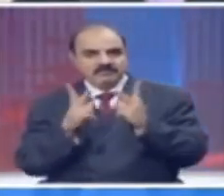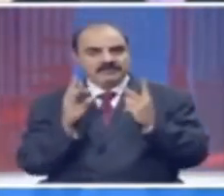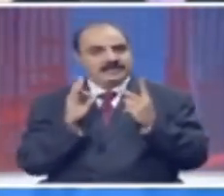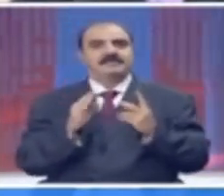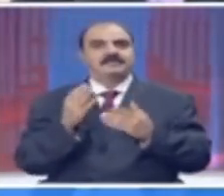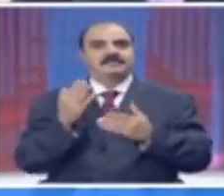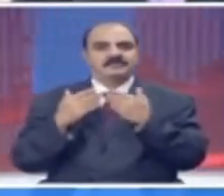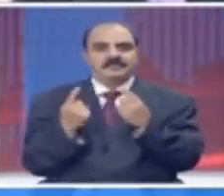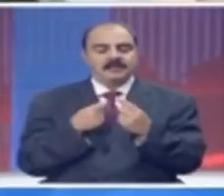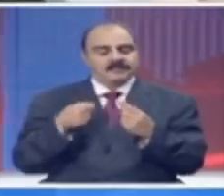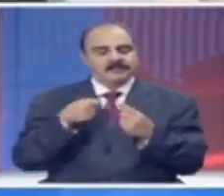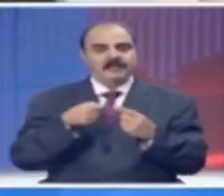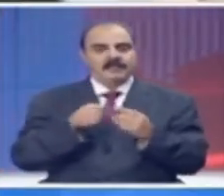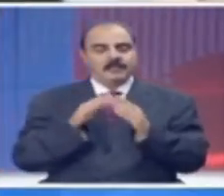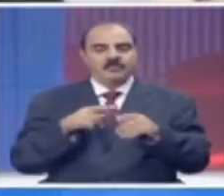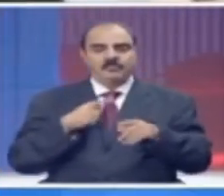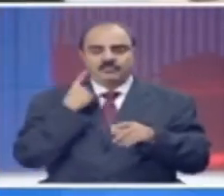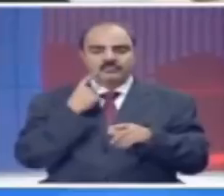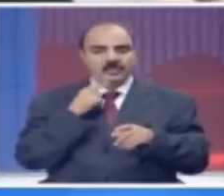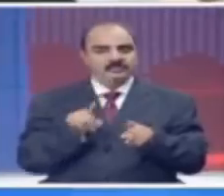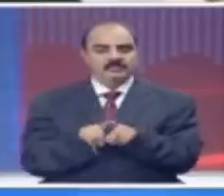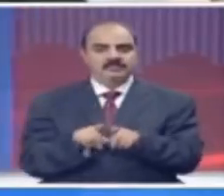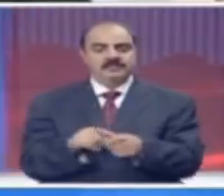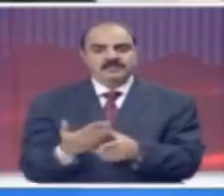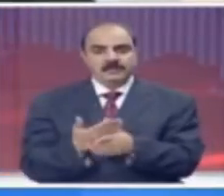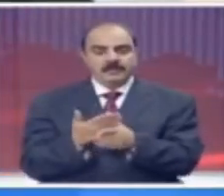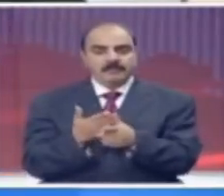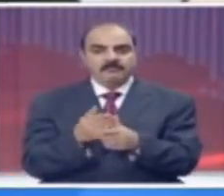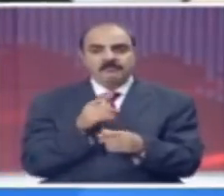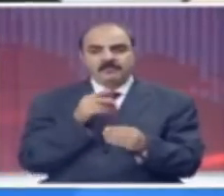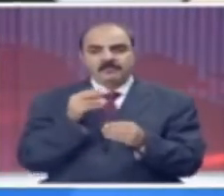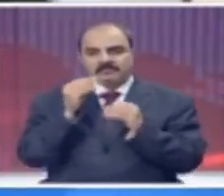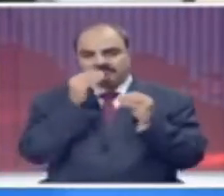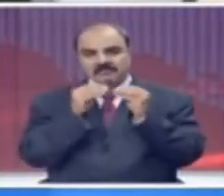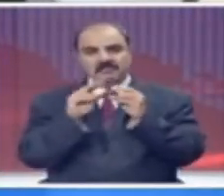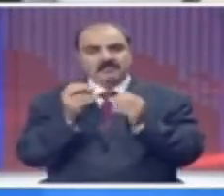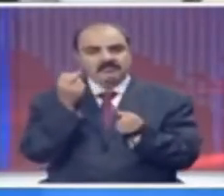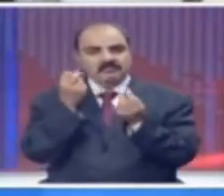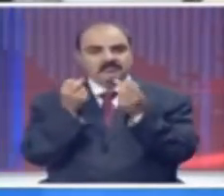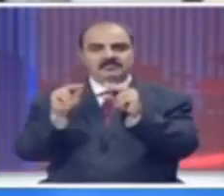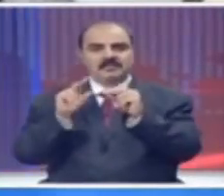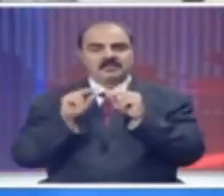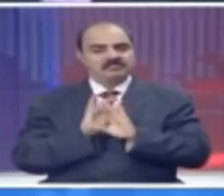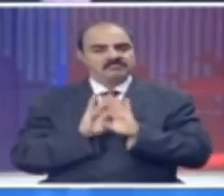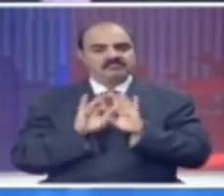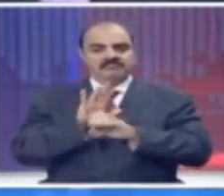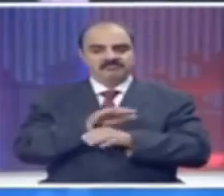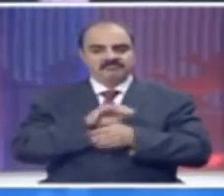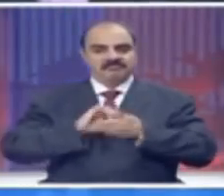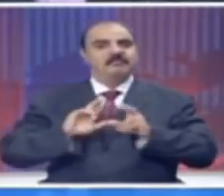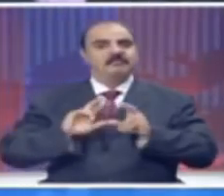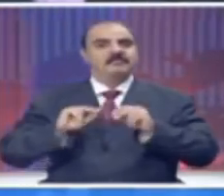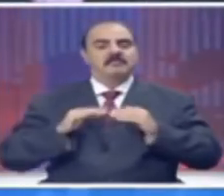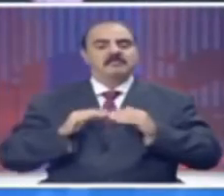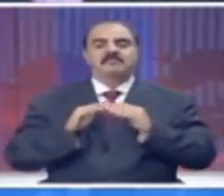القوات المسلحة لكل من مصر والسودان، مشيرا إلى أن هناك توافق في الرؤى حول صياغة استراتيجية